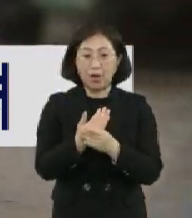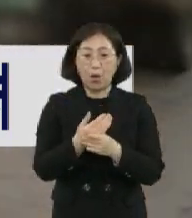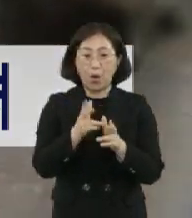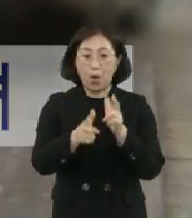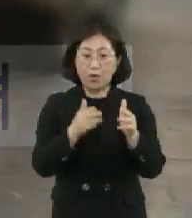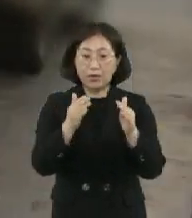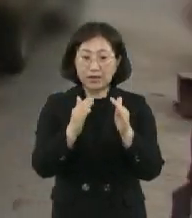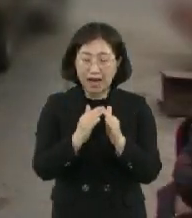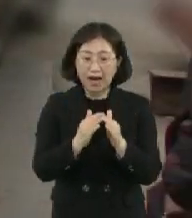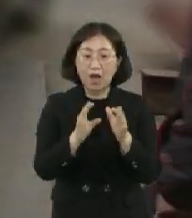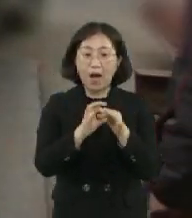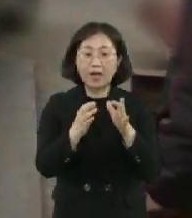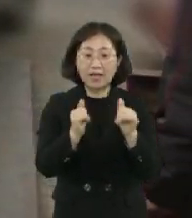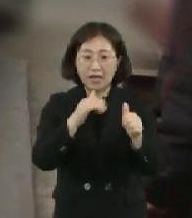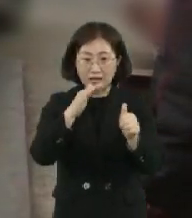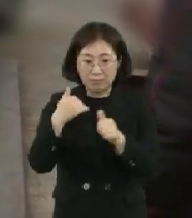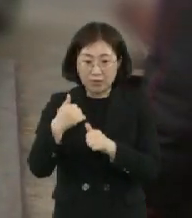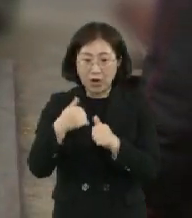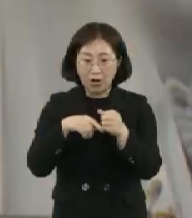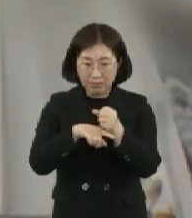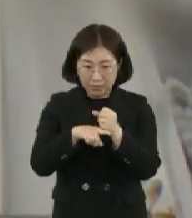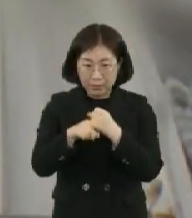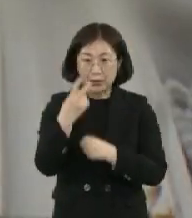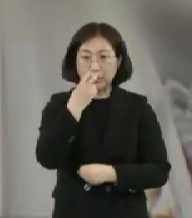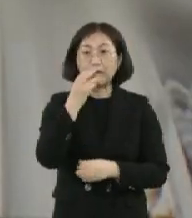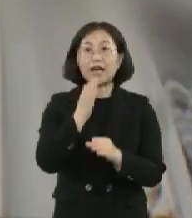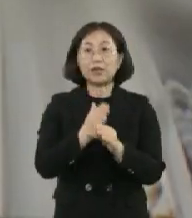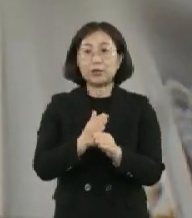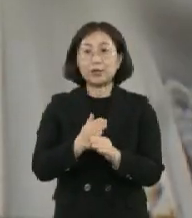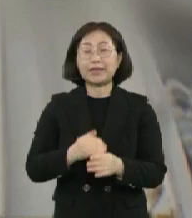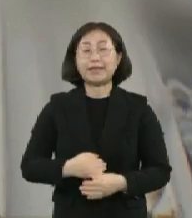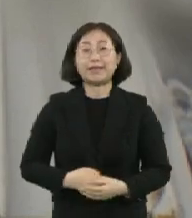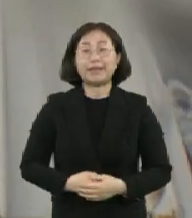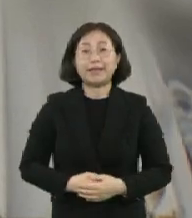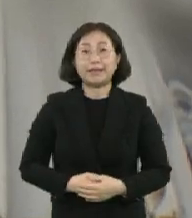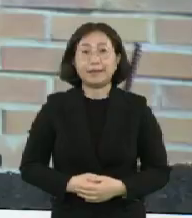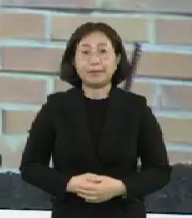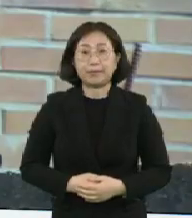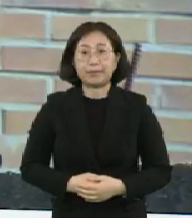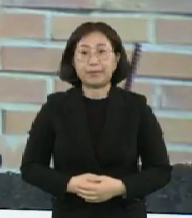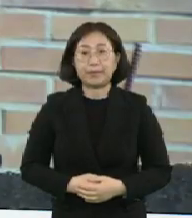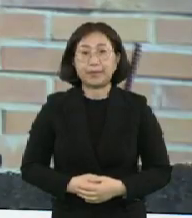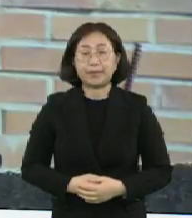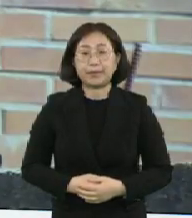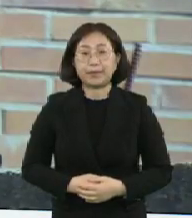관계자 등을 상대로 자세한 사고 경위를 조사하고 있습니다.